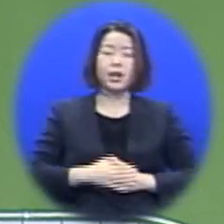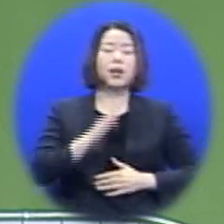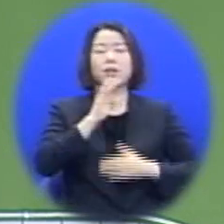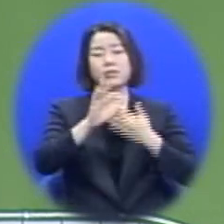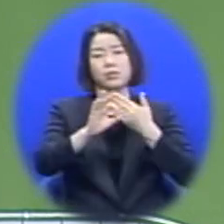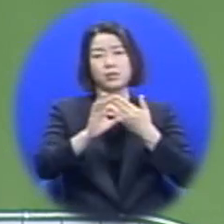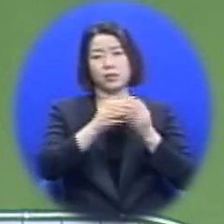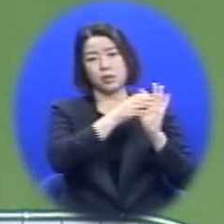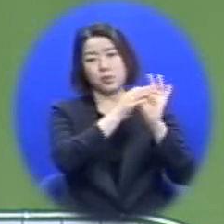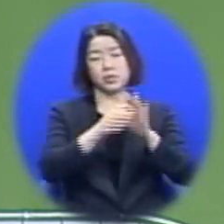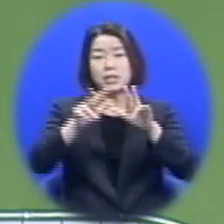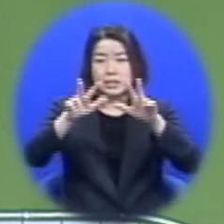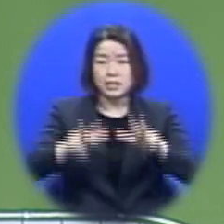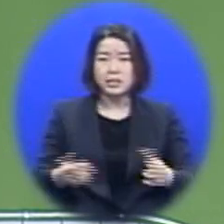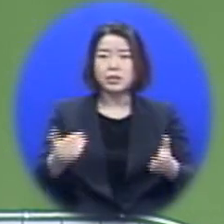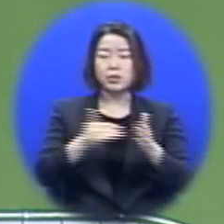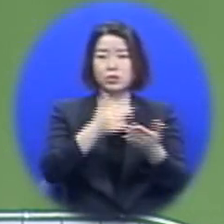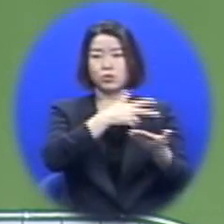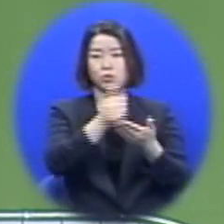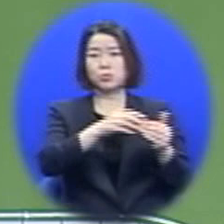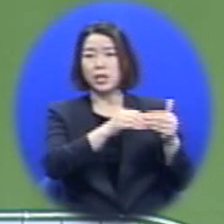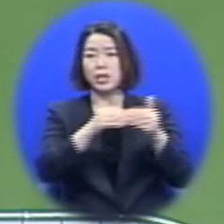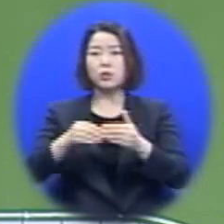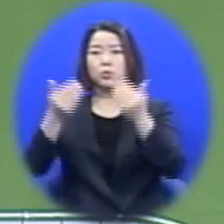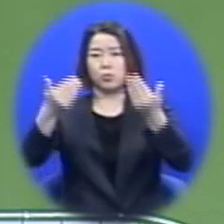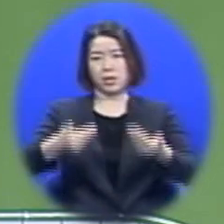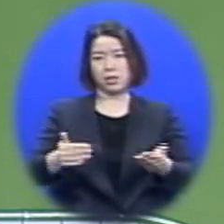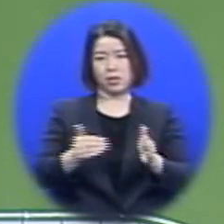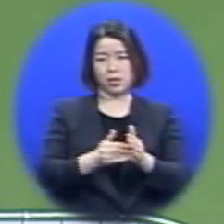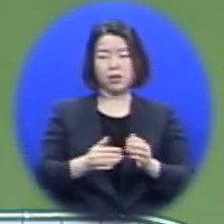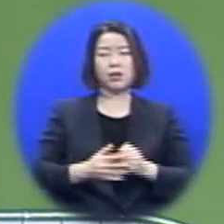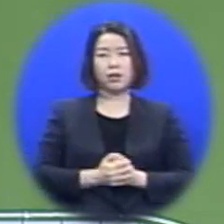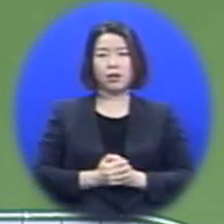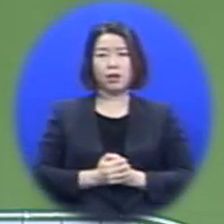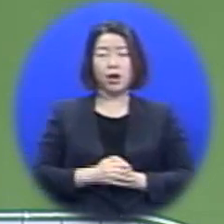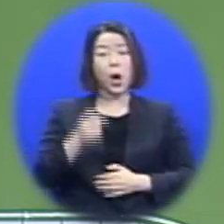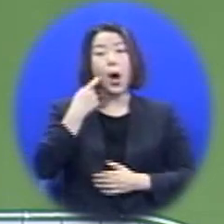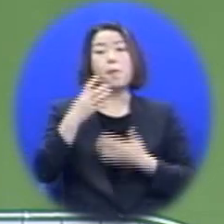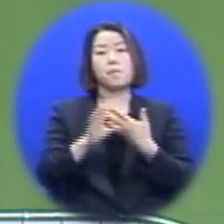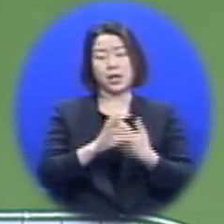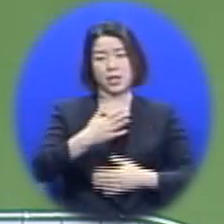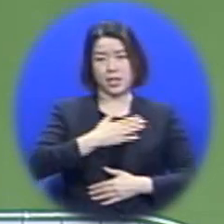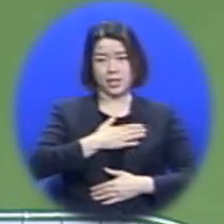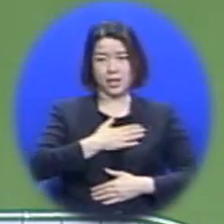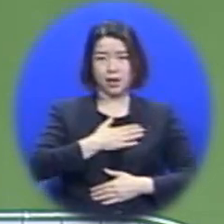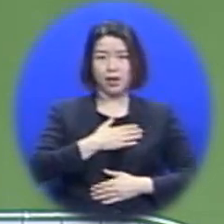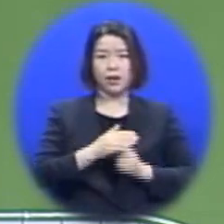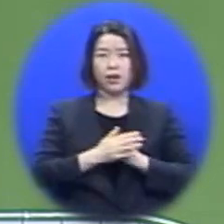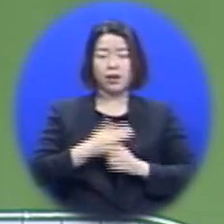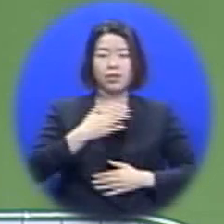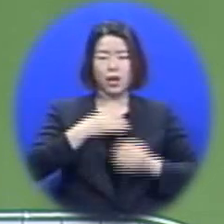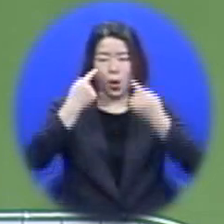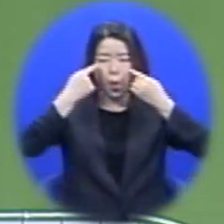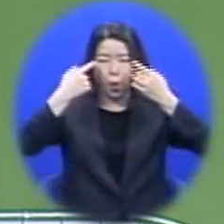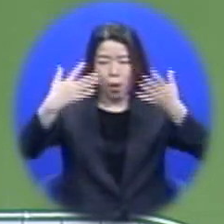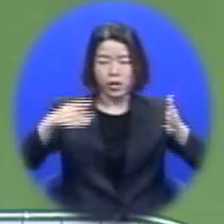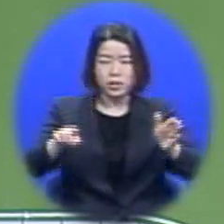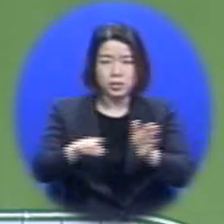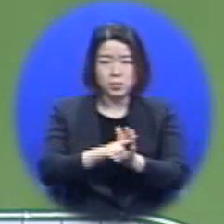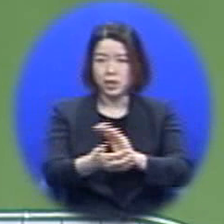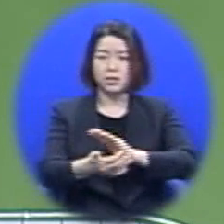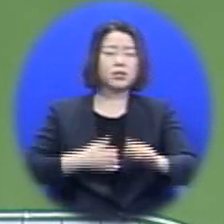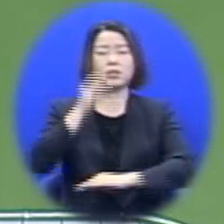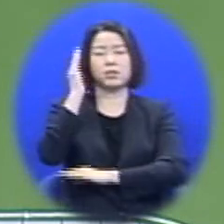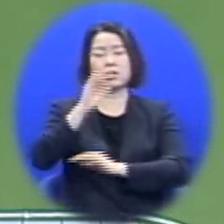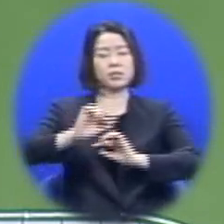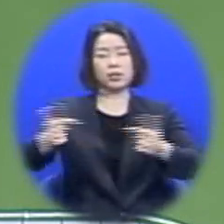그러면서 지금까지 주의 인도를 받아왔어요. 만약에 내가 확실히 믿어지기 전에는 나 설교 안